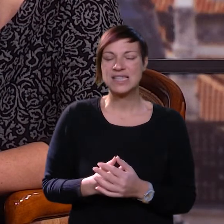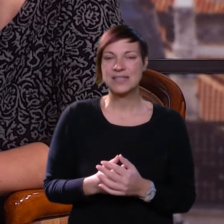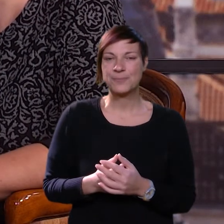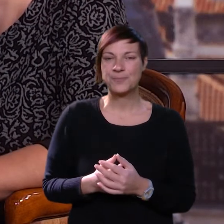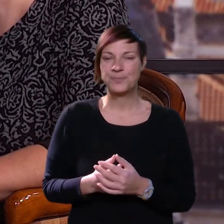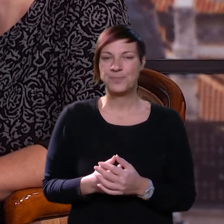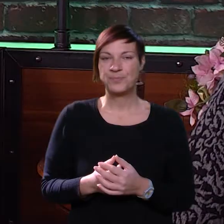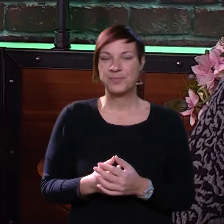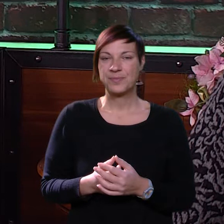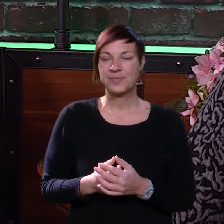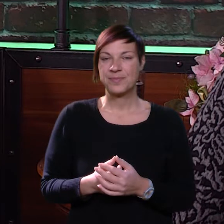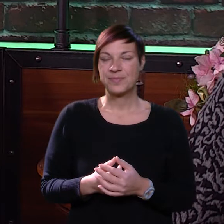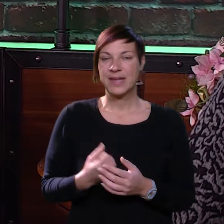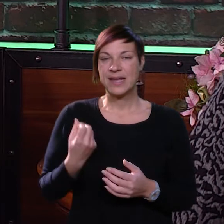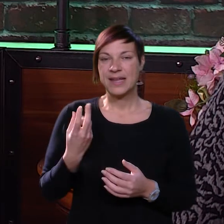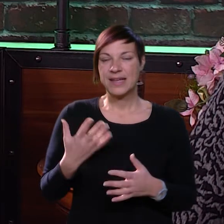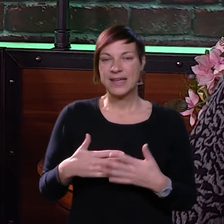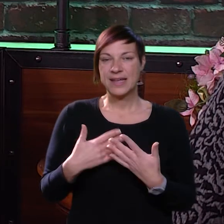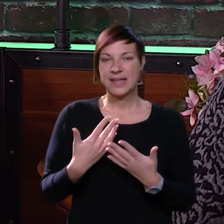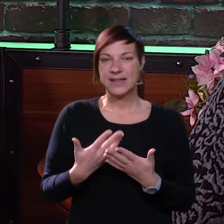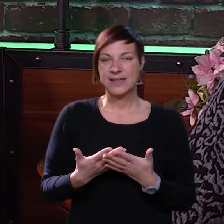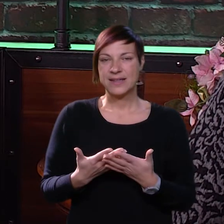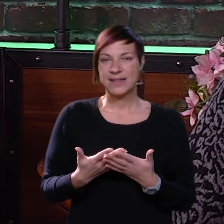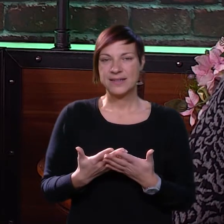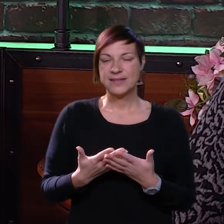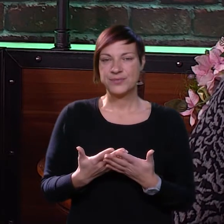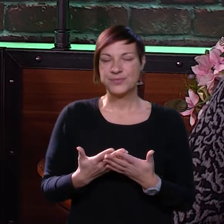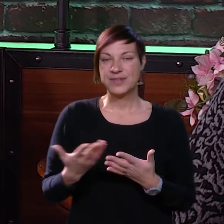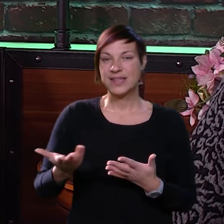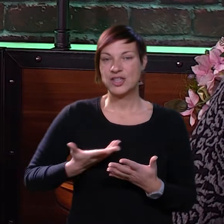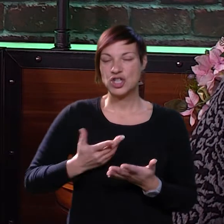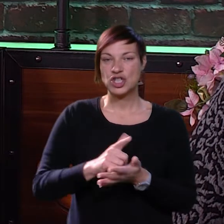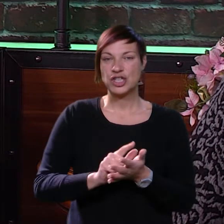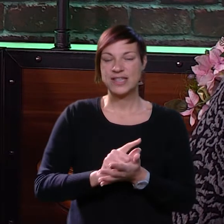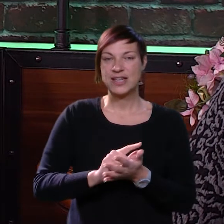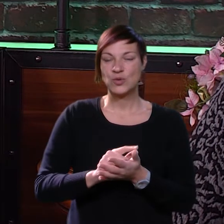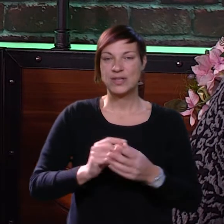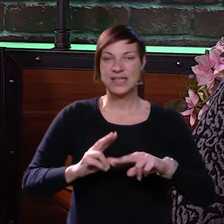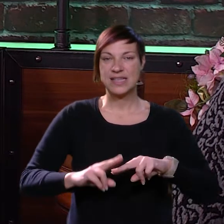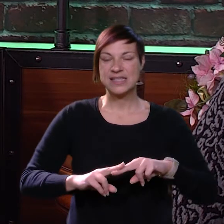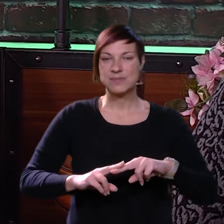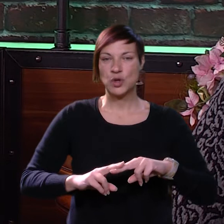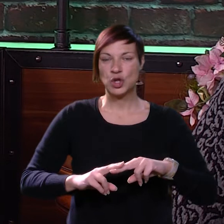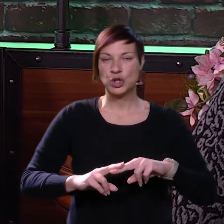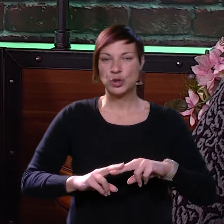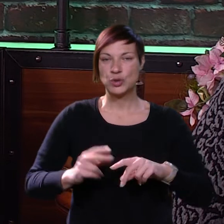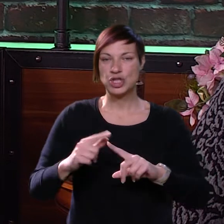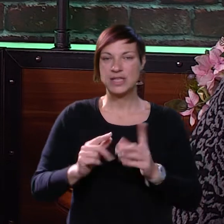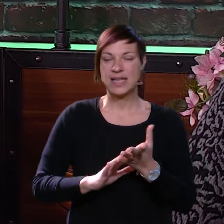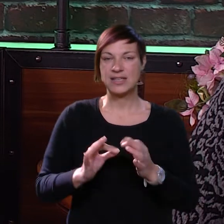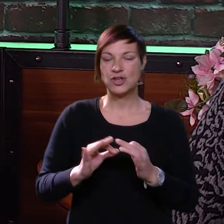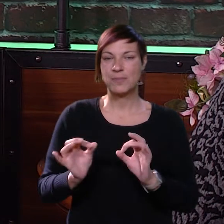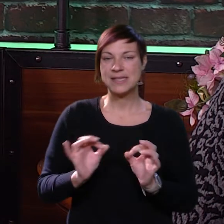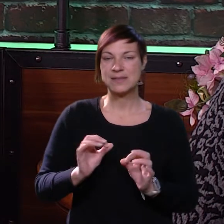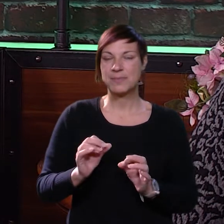pustiti? Pa znam, evo, kad je došao taj trenutak da smo odlučili da je